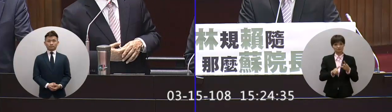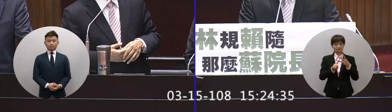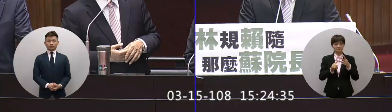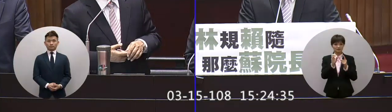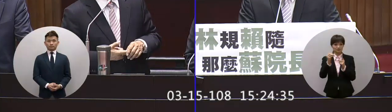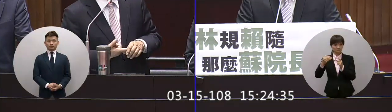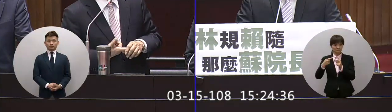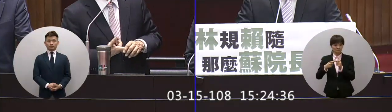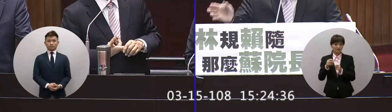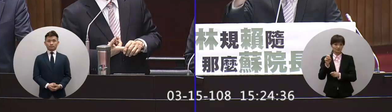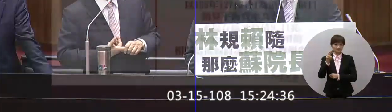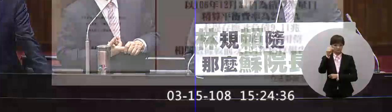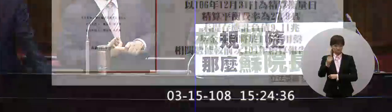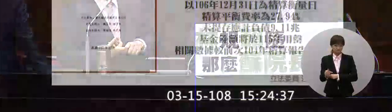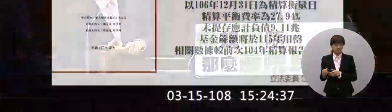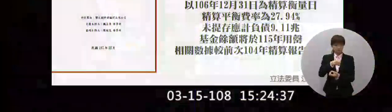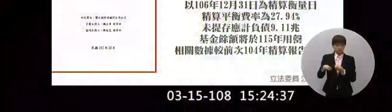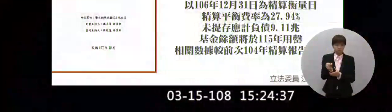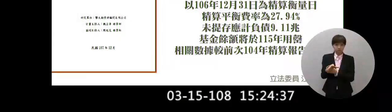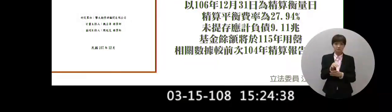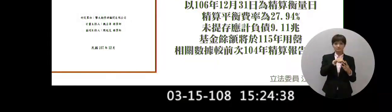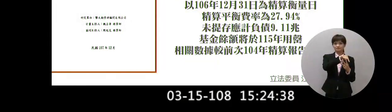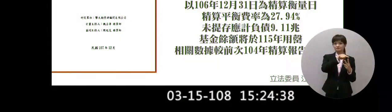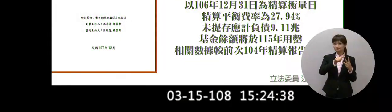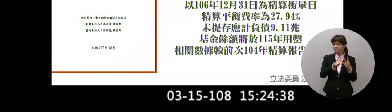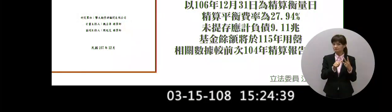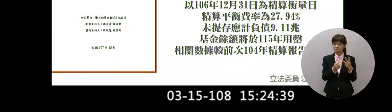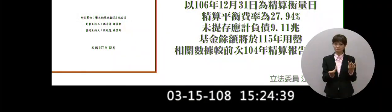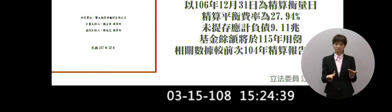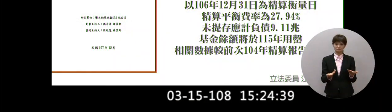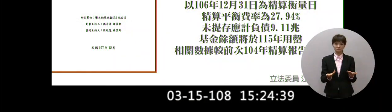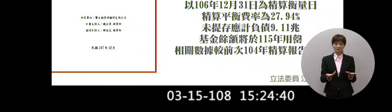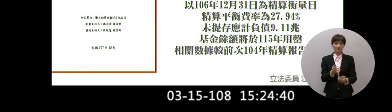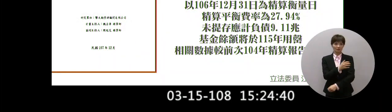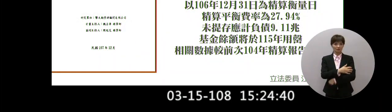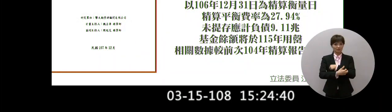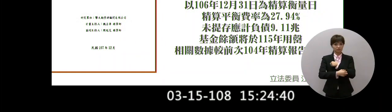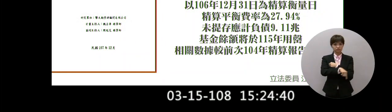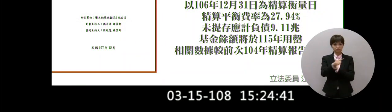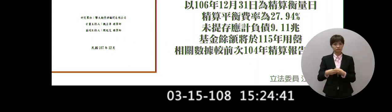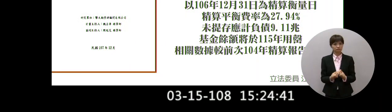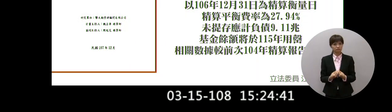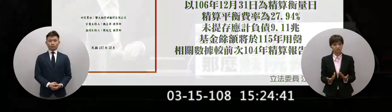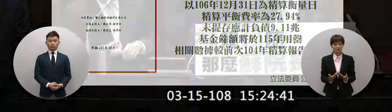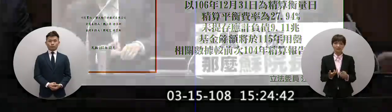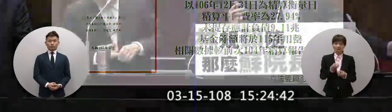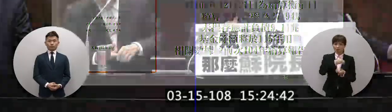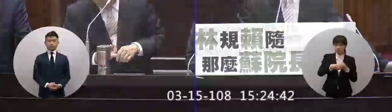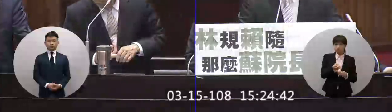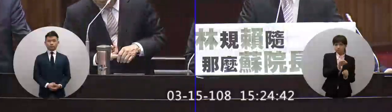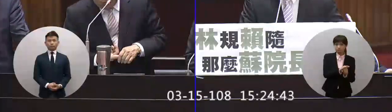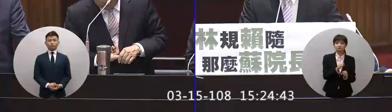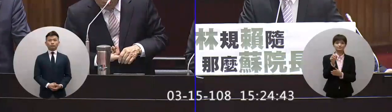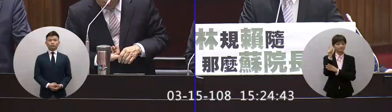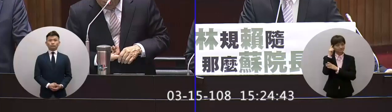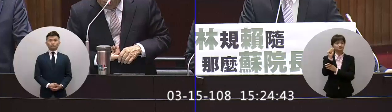拨补。条例当中有这三个，但对劳工来讲，他们现在心情是拨补他们是同意的，可是面对